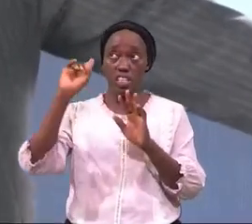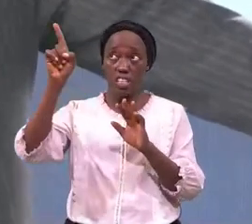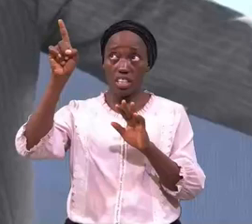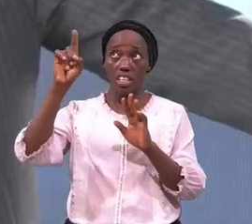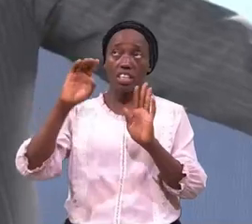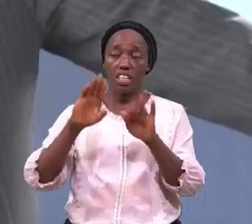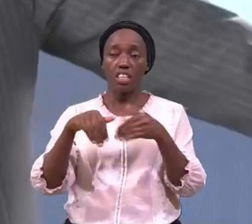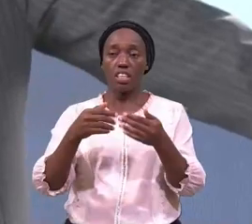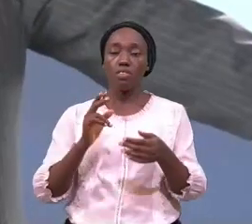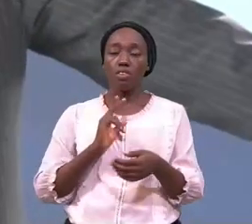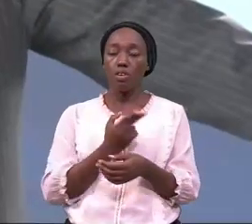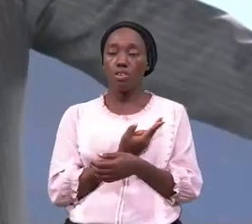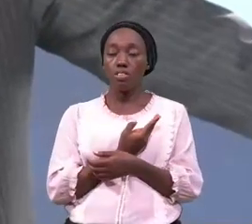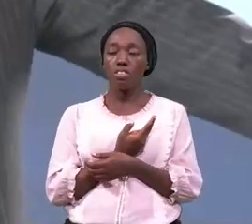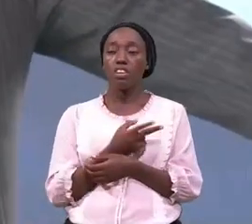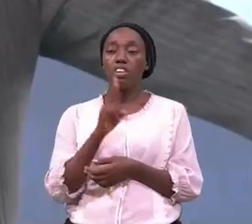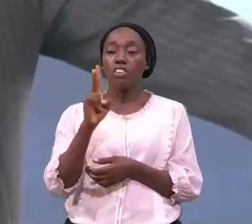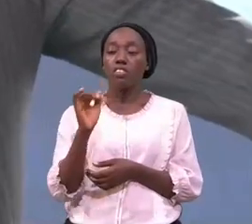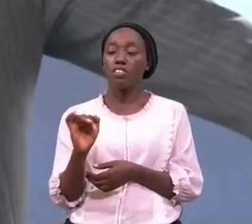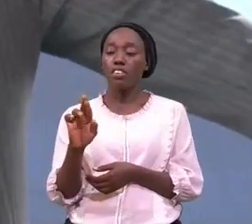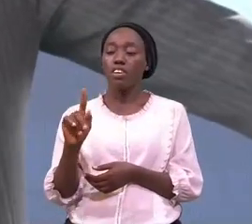Il nous donne la vertu et la piété.